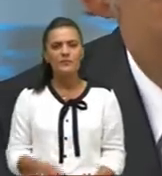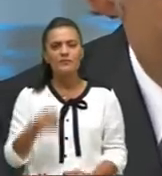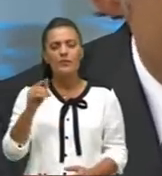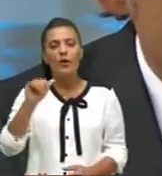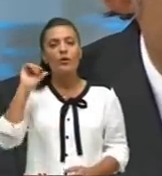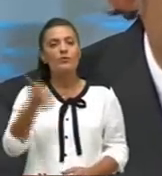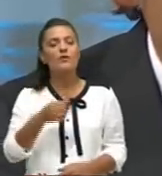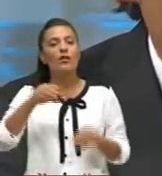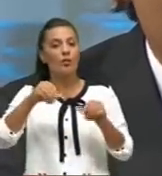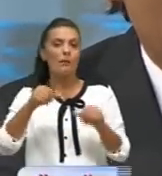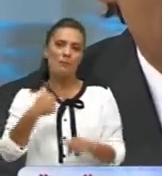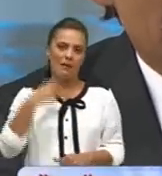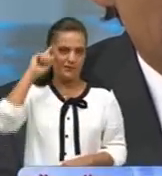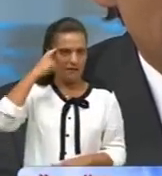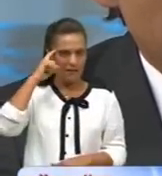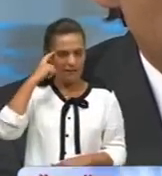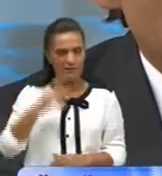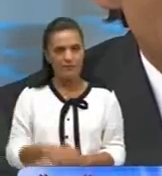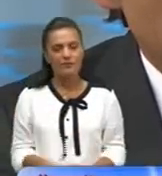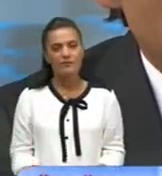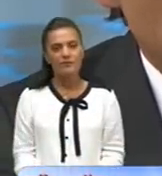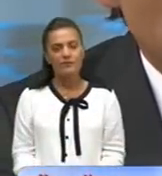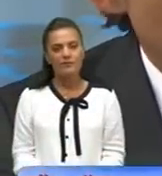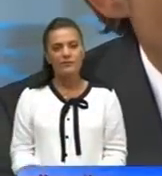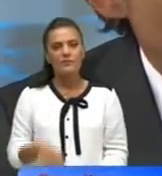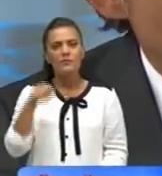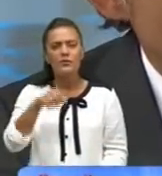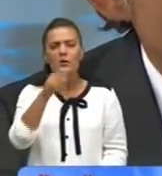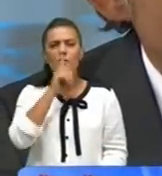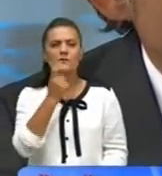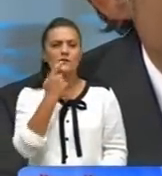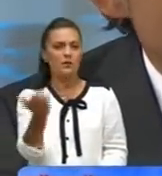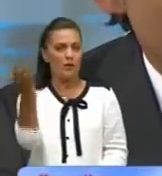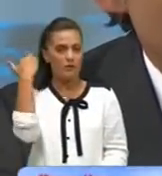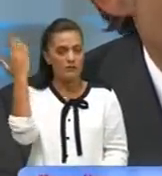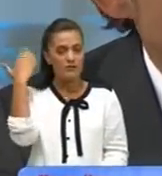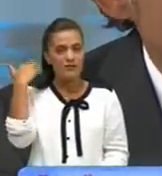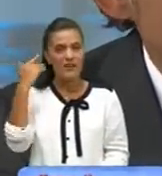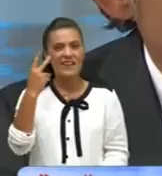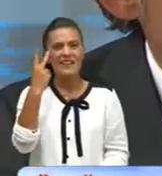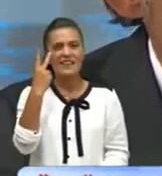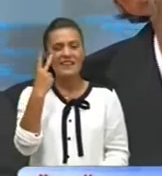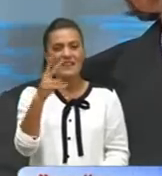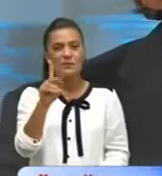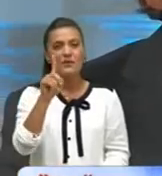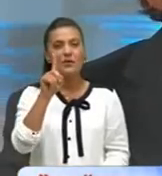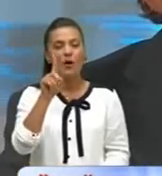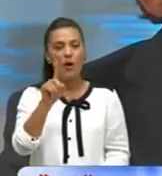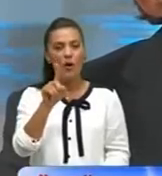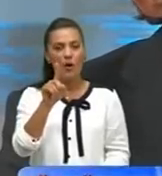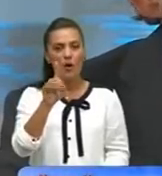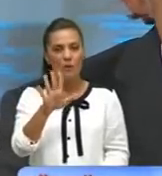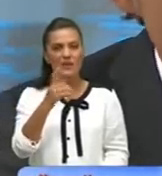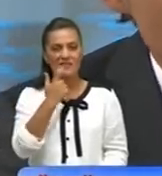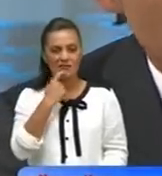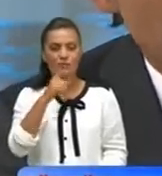Kutsal topraklar bence. Evet. Bundan 100 yıl önce ki 2015 yılı